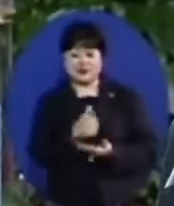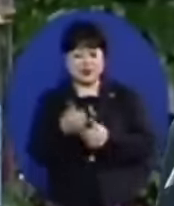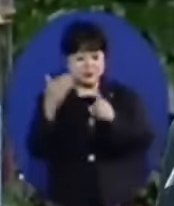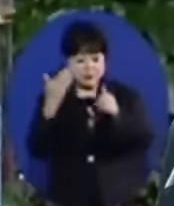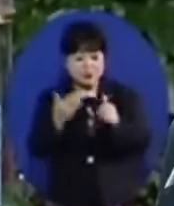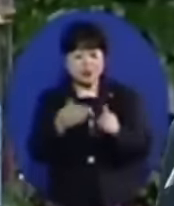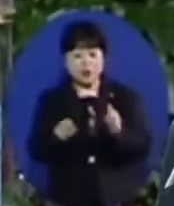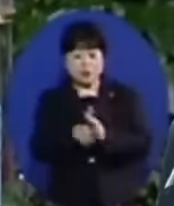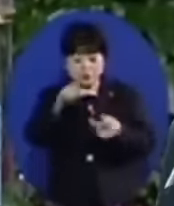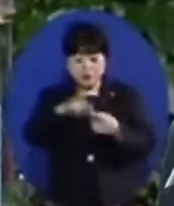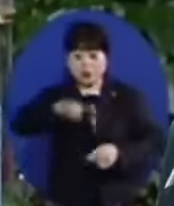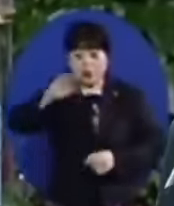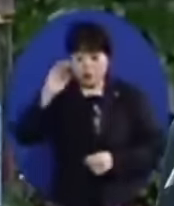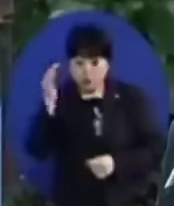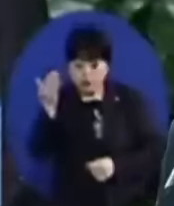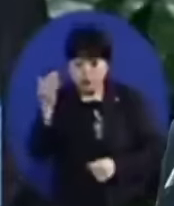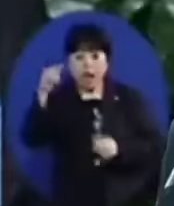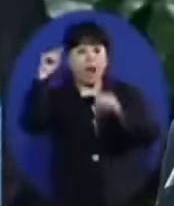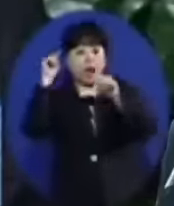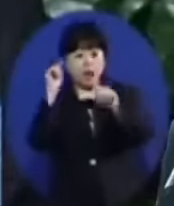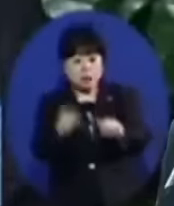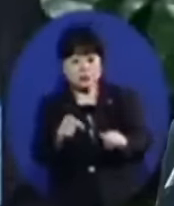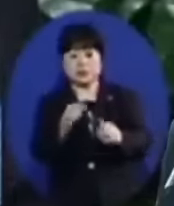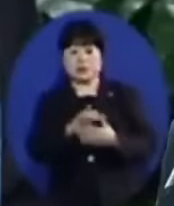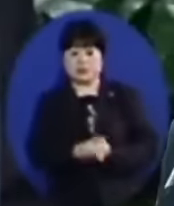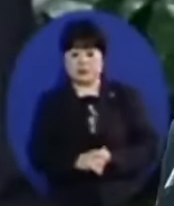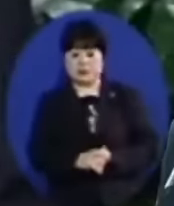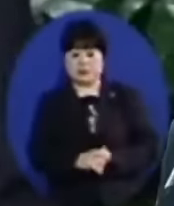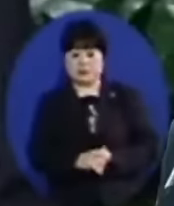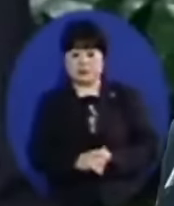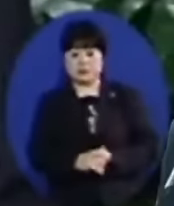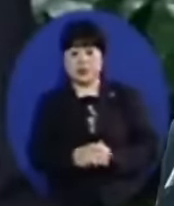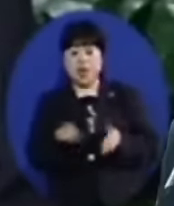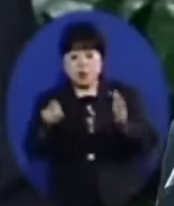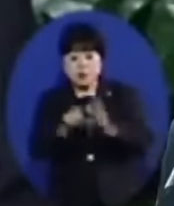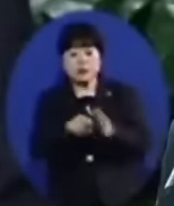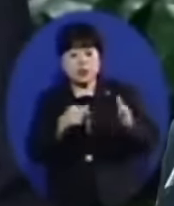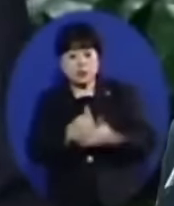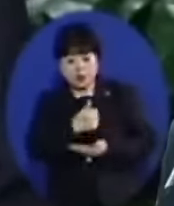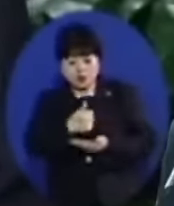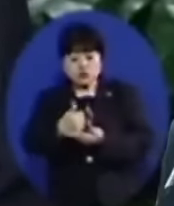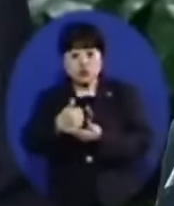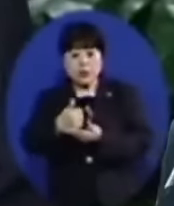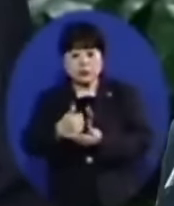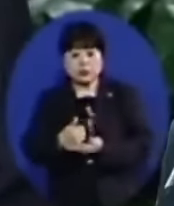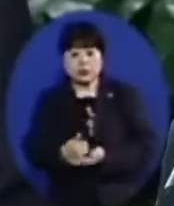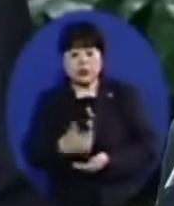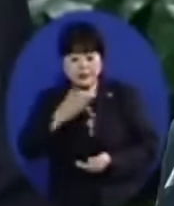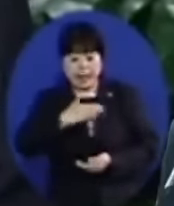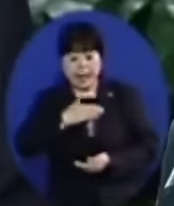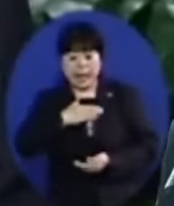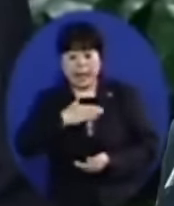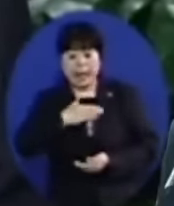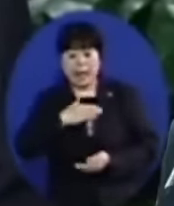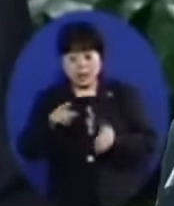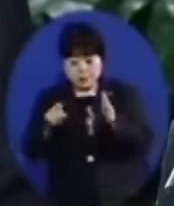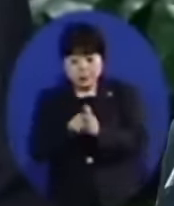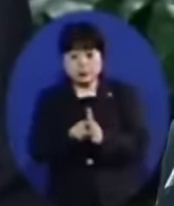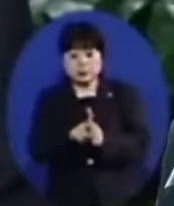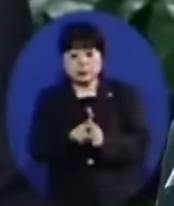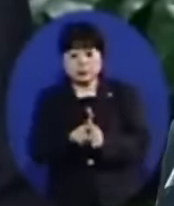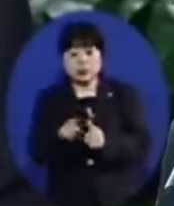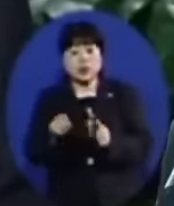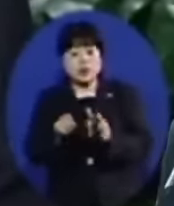내 믿음대로 될지어다. 내 믿음이니까 주님 믿음이 아닙니다. 그럼 내가 어떻게